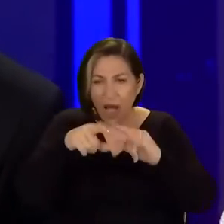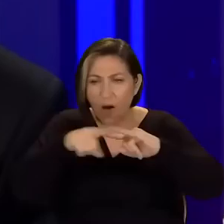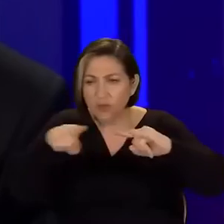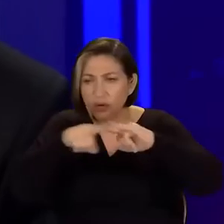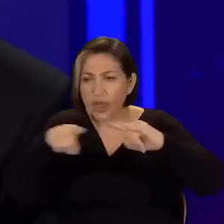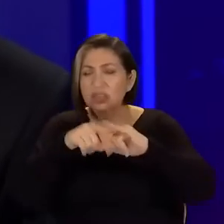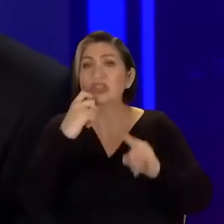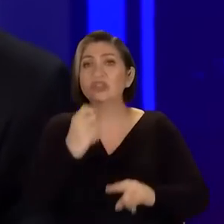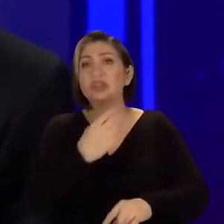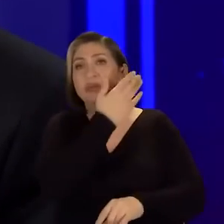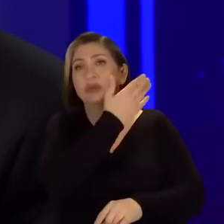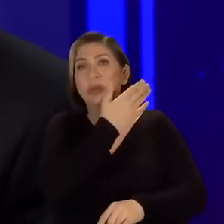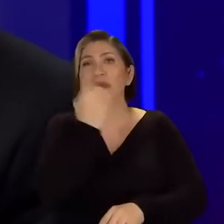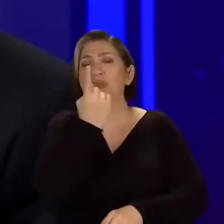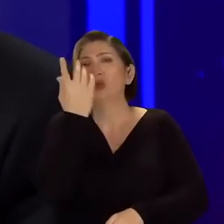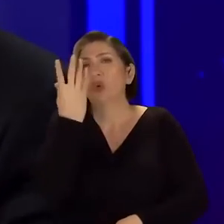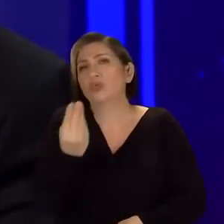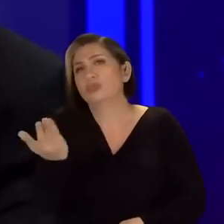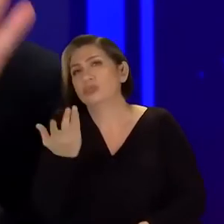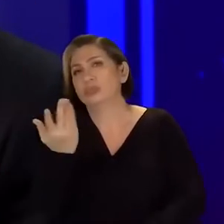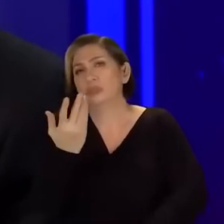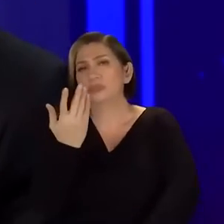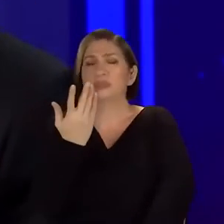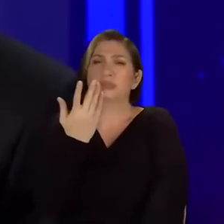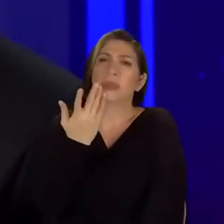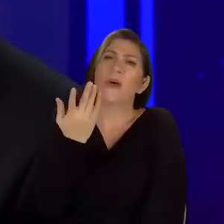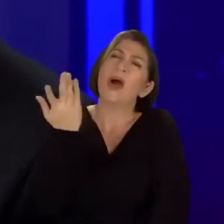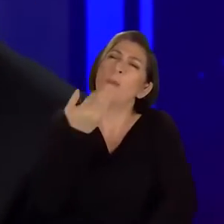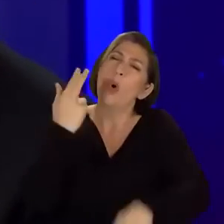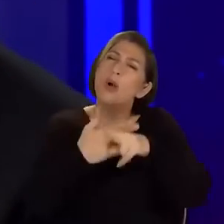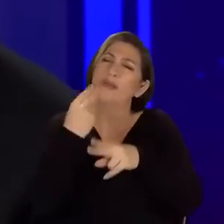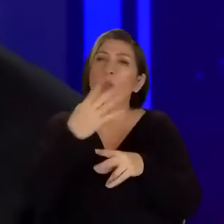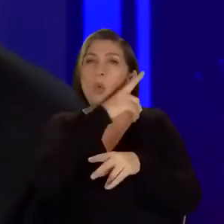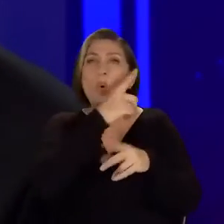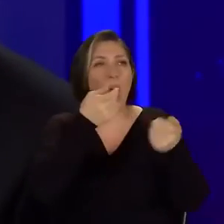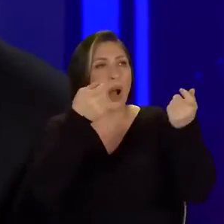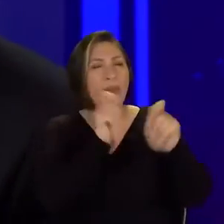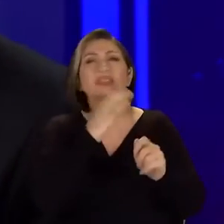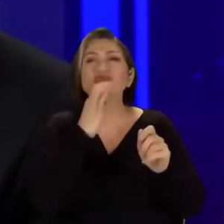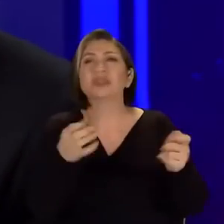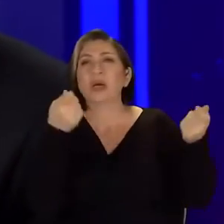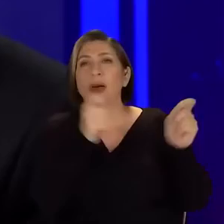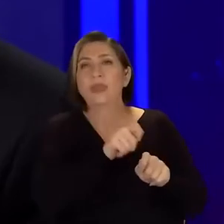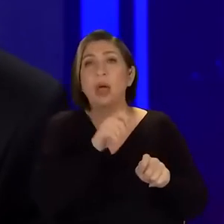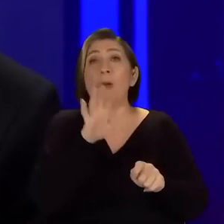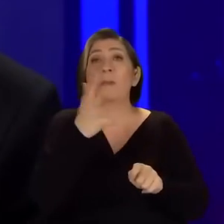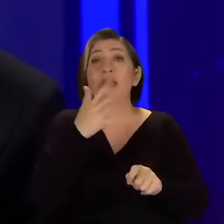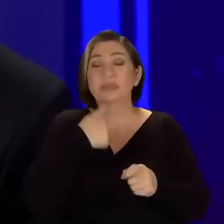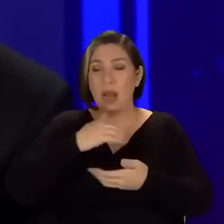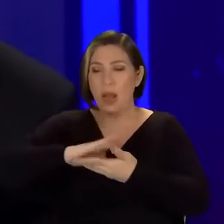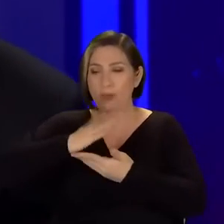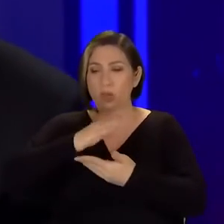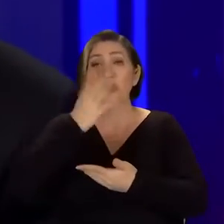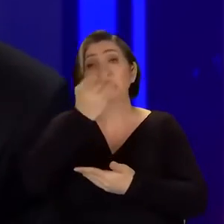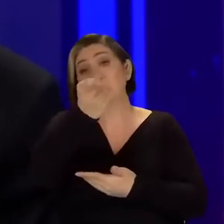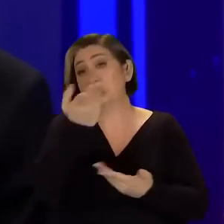çoğu da Çin'de. Diyelim ki bir şey oldu, yani faraziye kuralım. Çin'deki madenciler kapandı. O zaman belki biz de laptopumuzda,